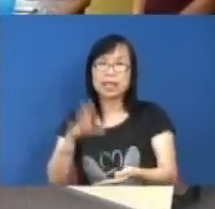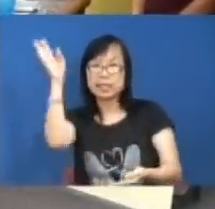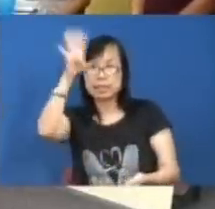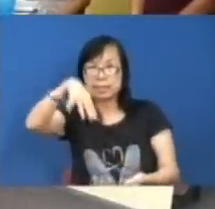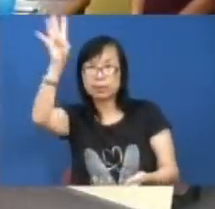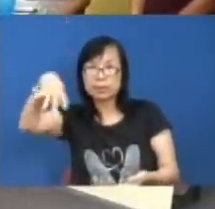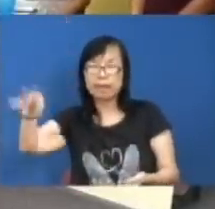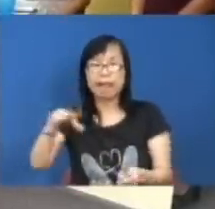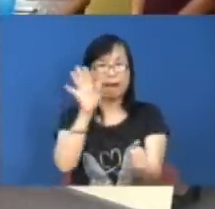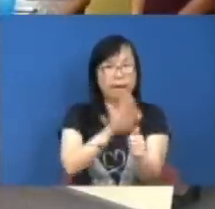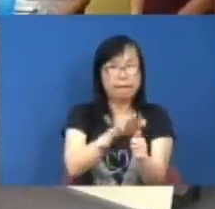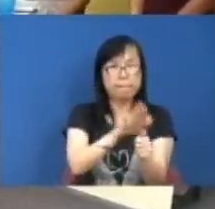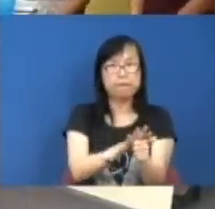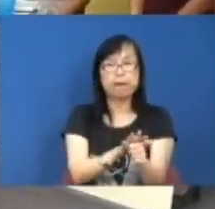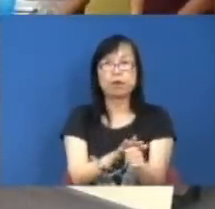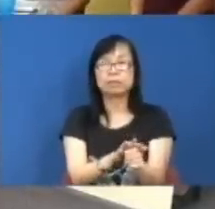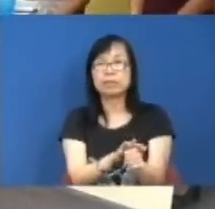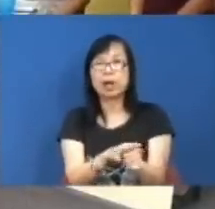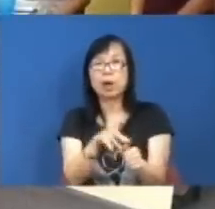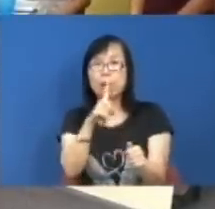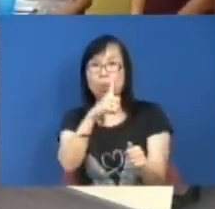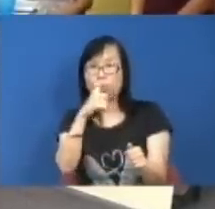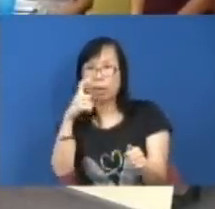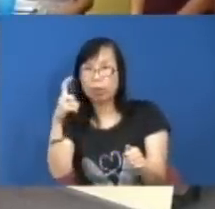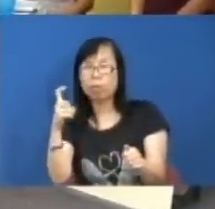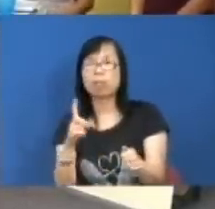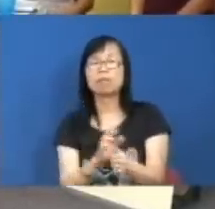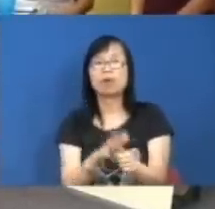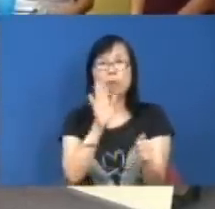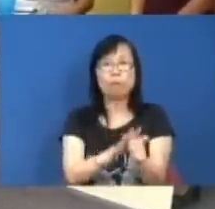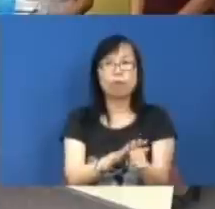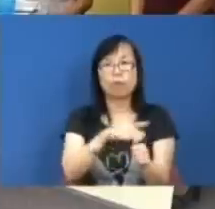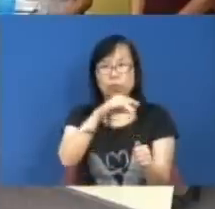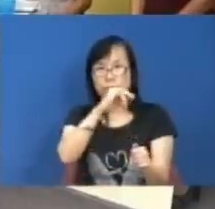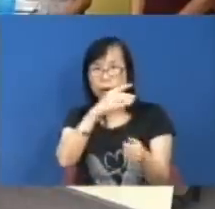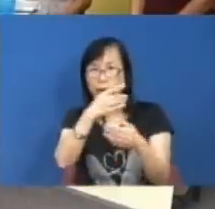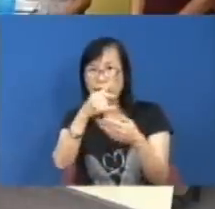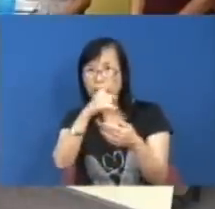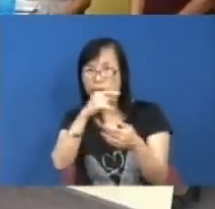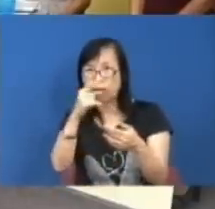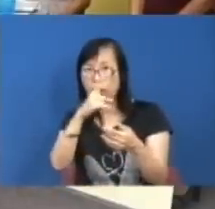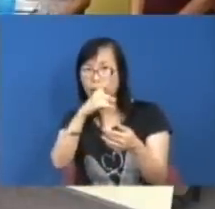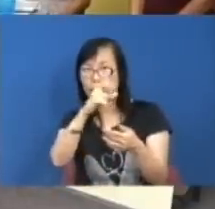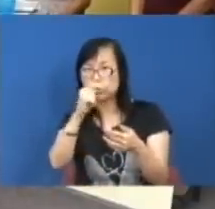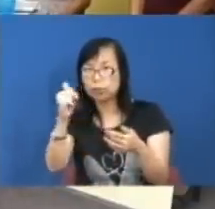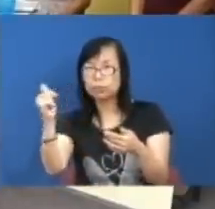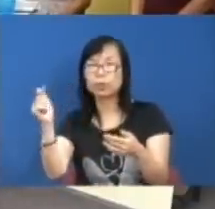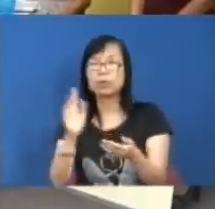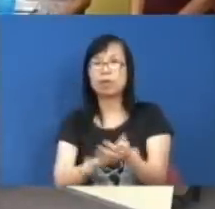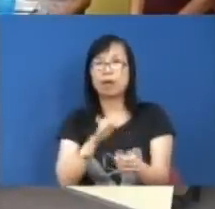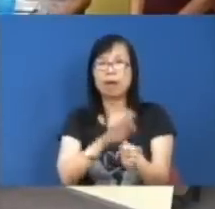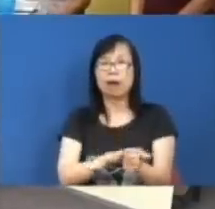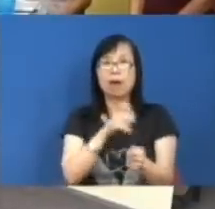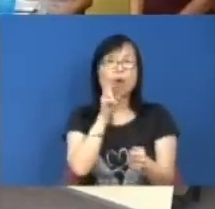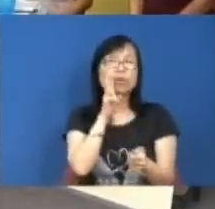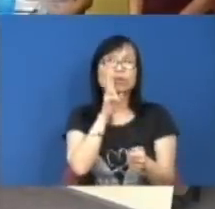亦都有啲咩防咩防菌係嘛？防毛防菌，咁就即係。有些動物爬爬